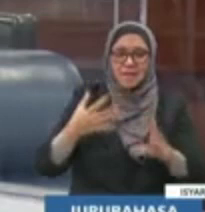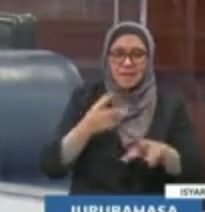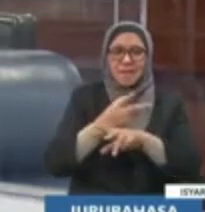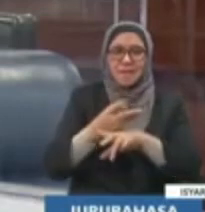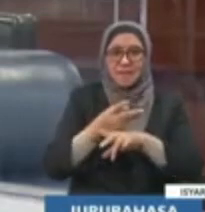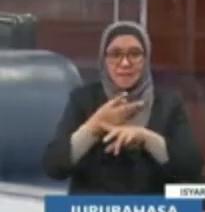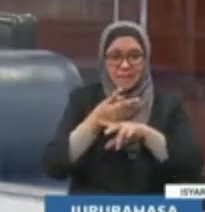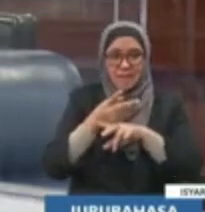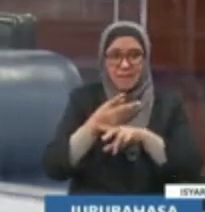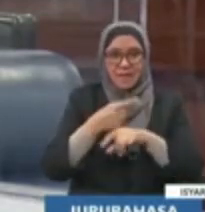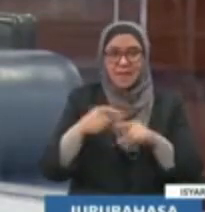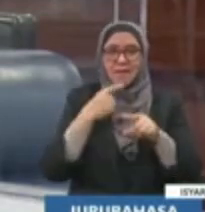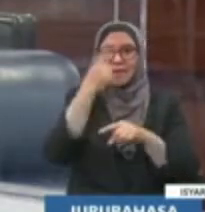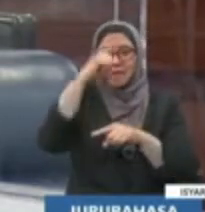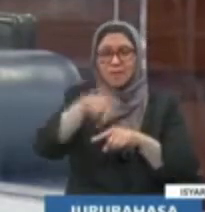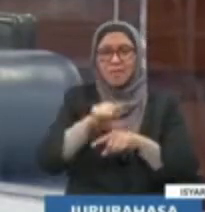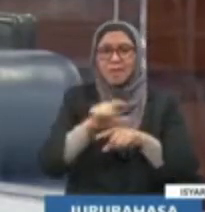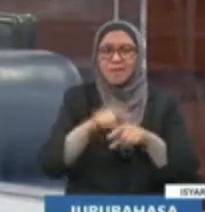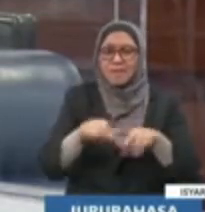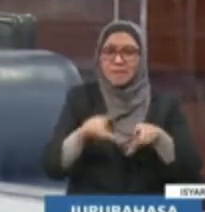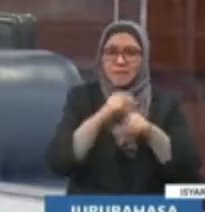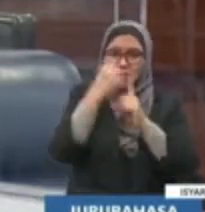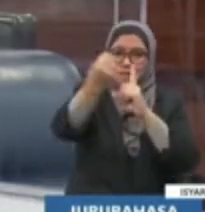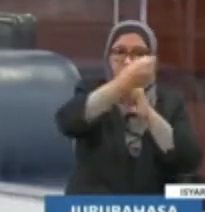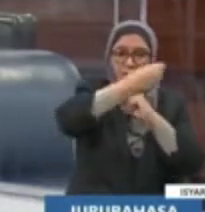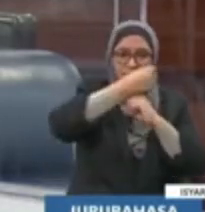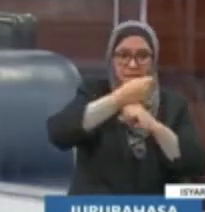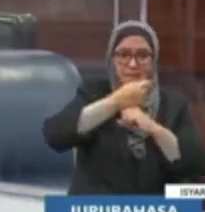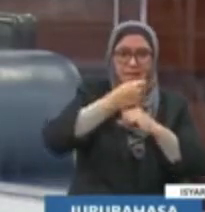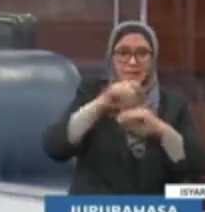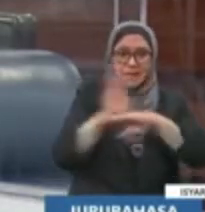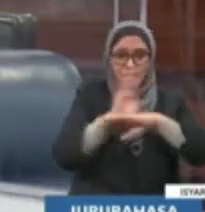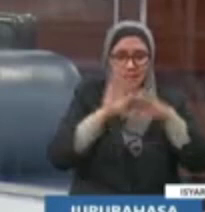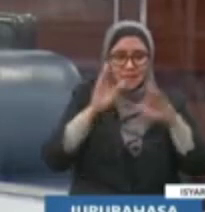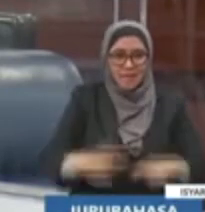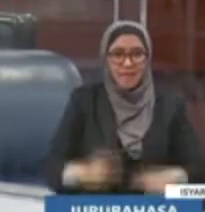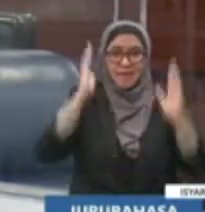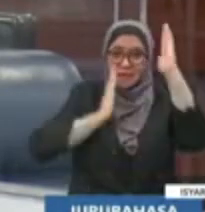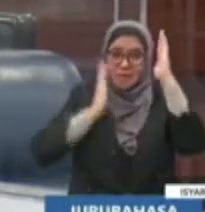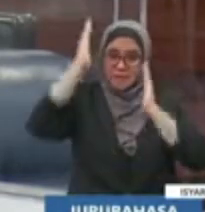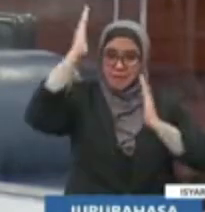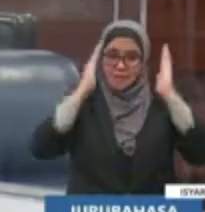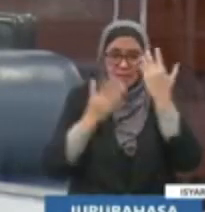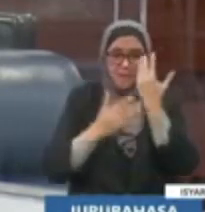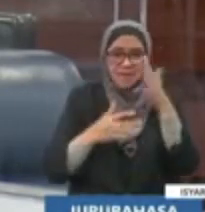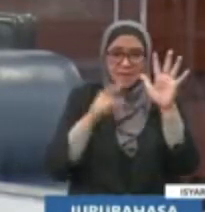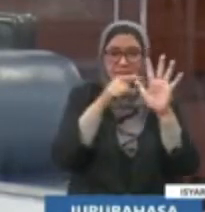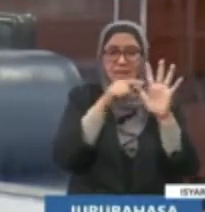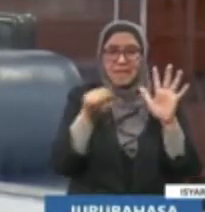3.0 ke atas landscape usahawan di Malaysia pada 15 hingga 28 Jun